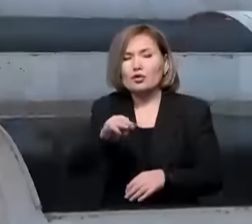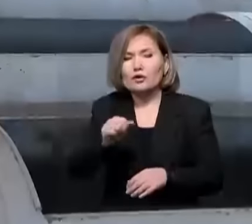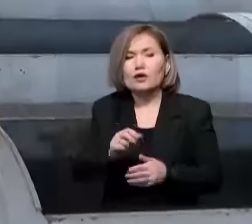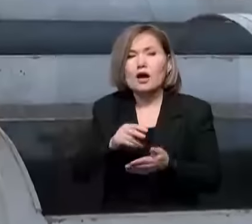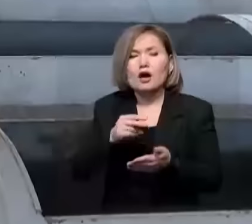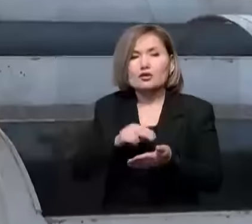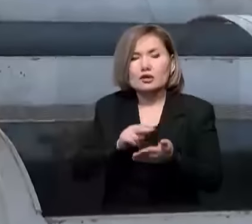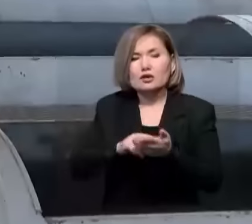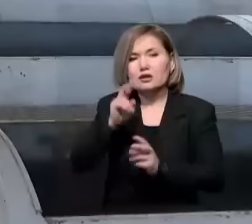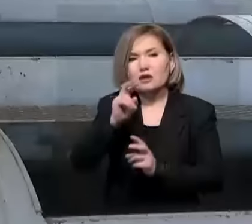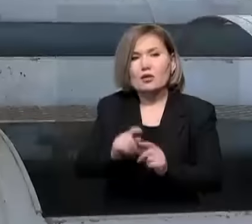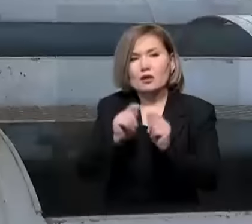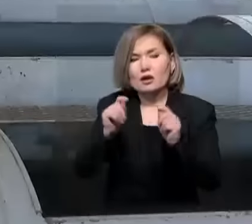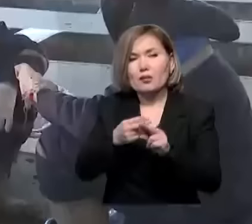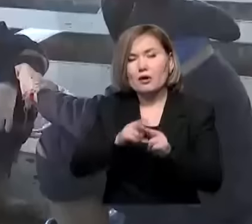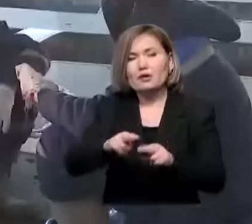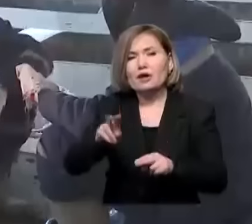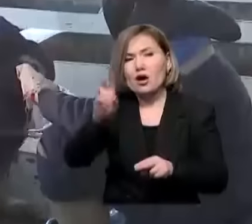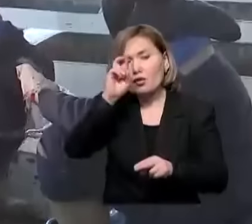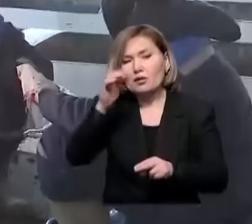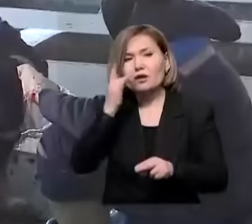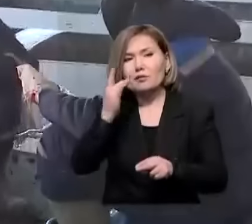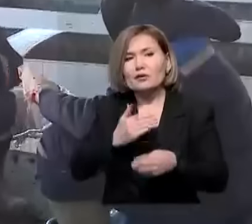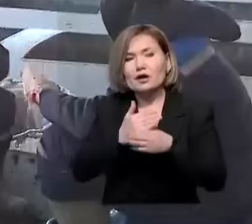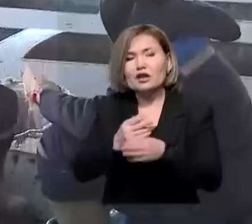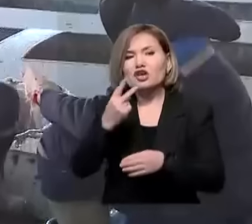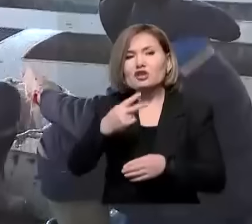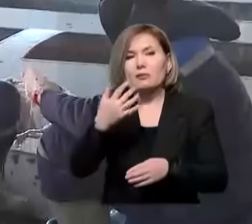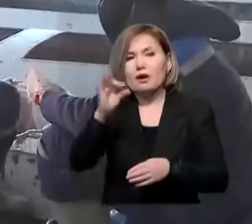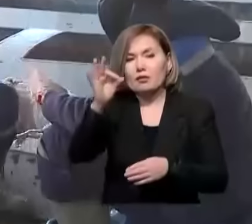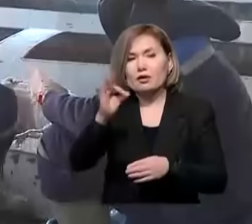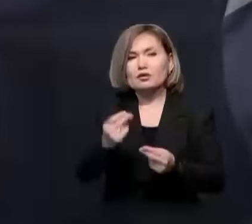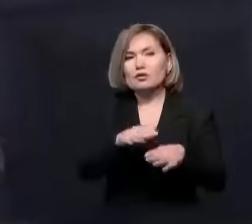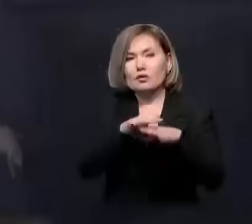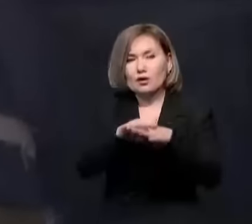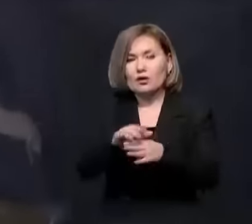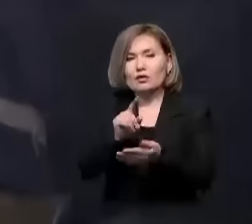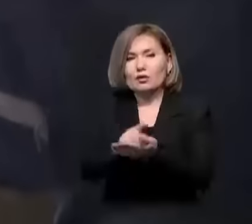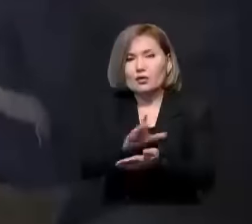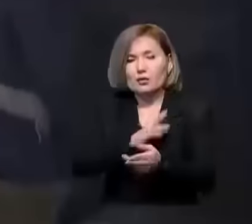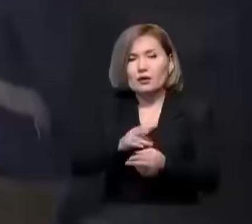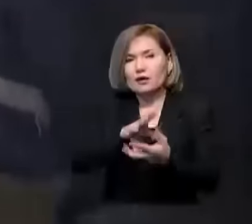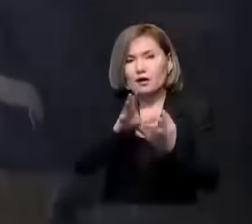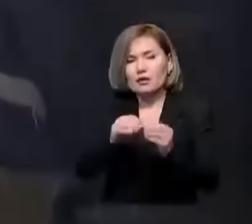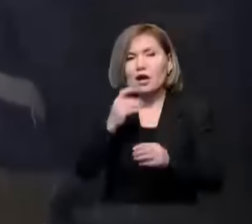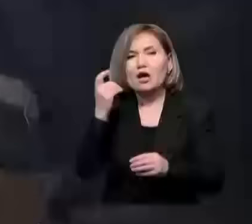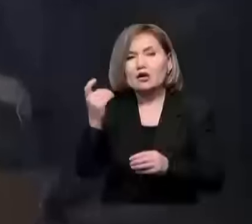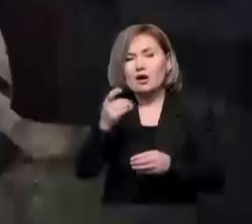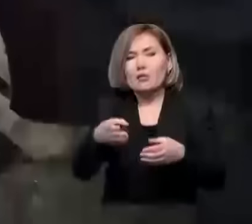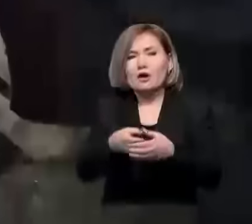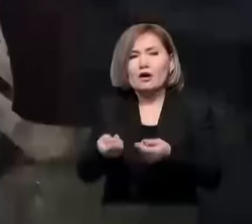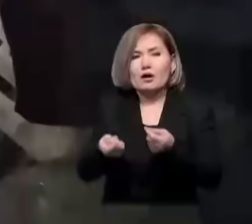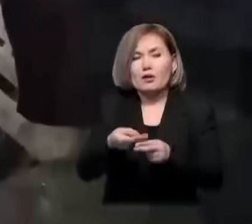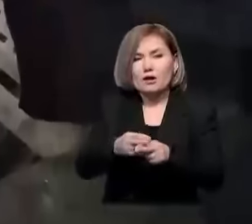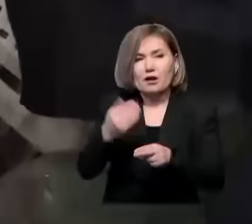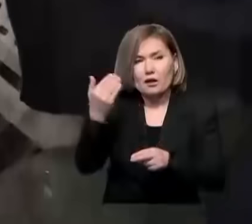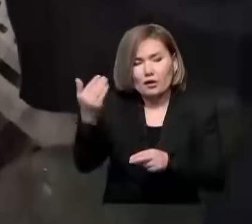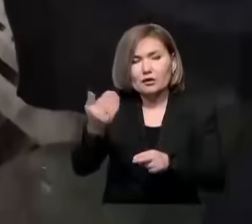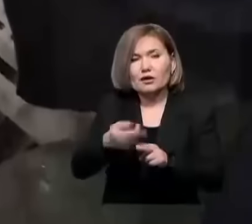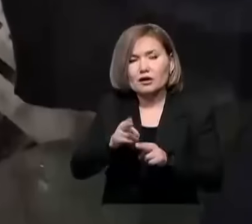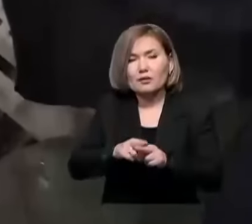зауытты іске қосты. Үкімет құрылысқа кеткен қаржының 25%-ын субсидиялау тиіс еді. Алайда шаруашылық басшысы Мәрлен